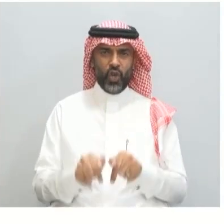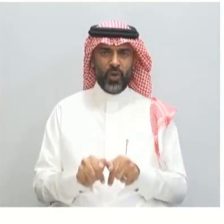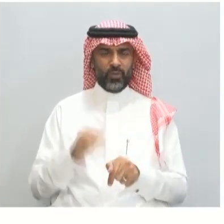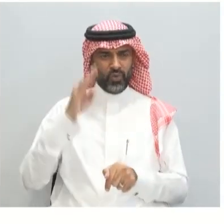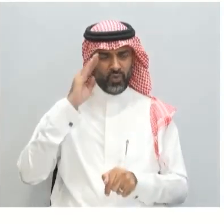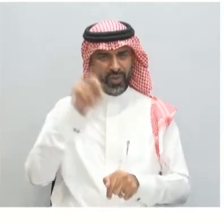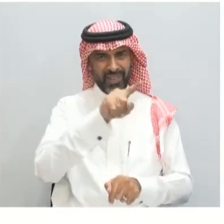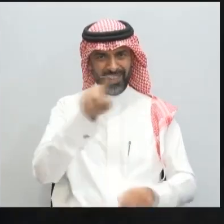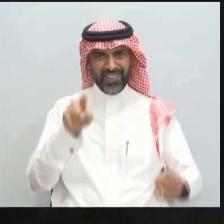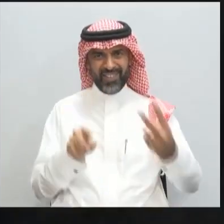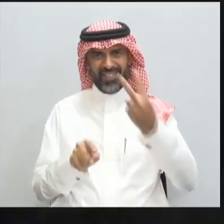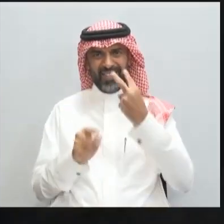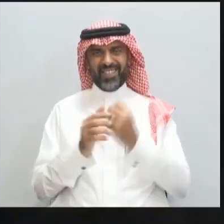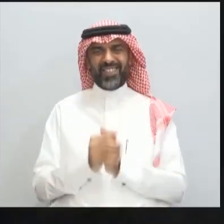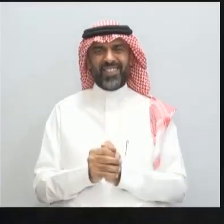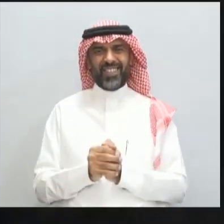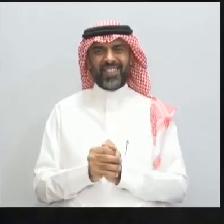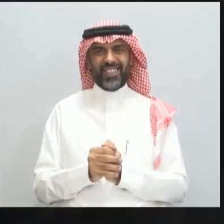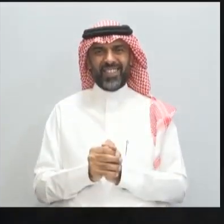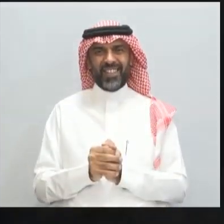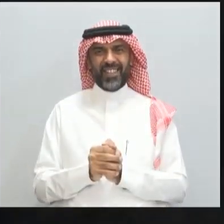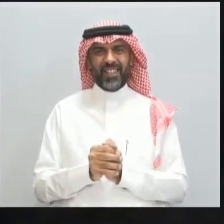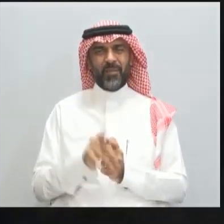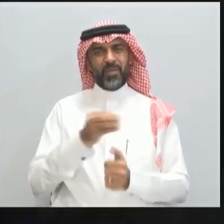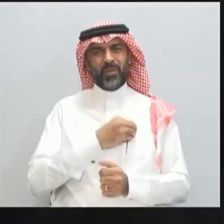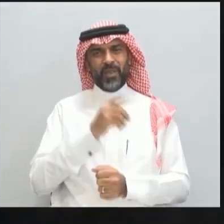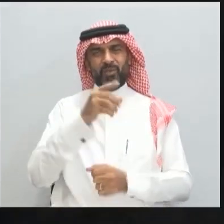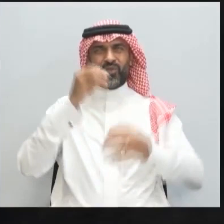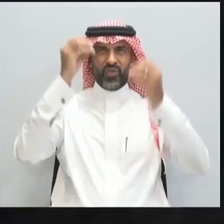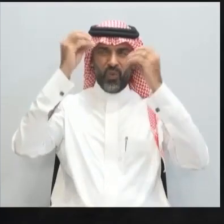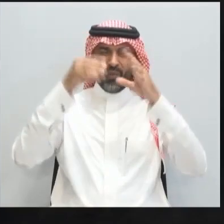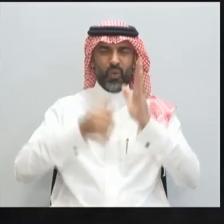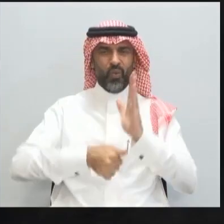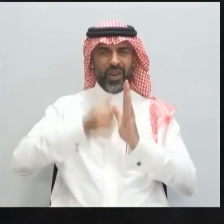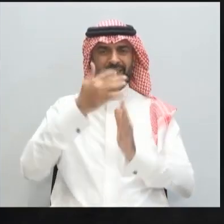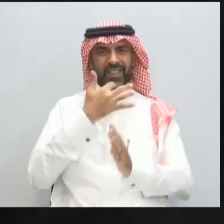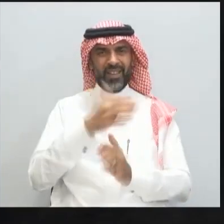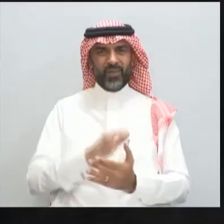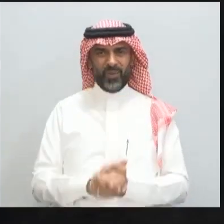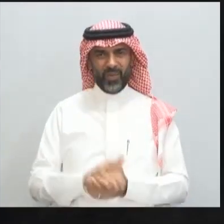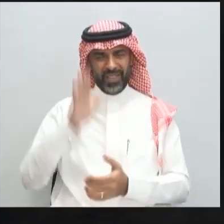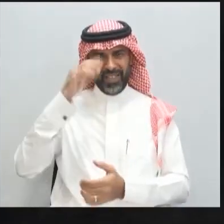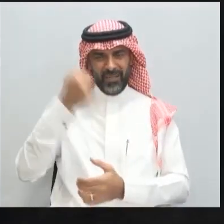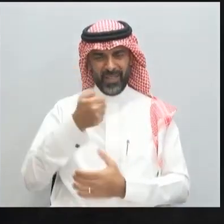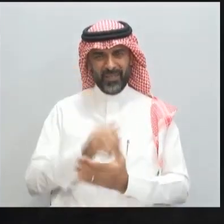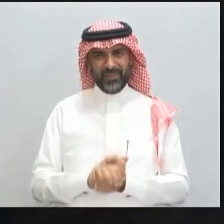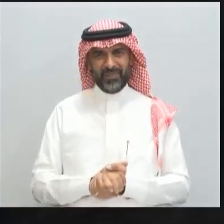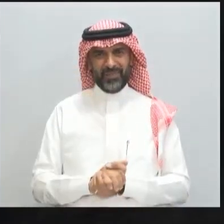شاكرا ومقدرا لكم تفاعلكم مع تمنياتي لكم بالتوفيق والن